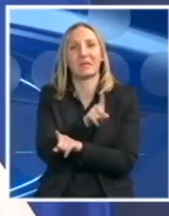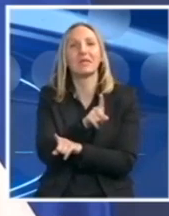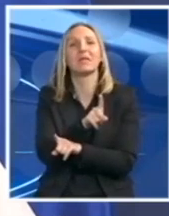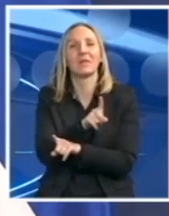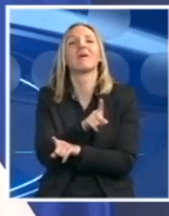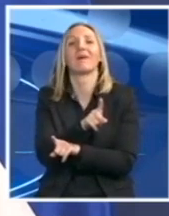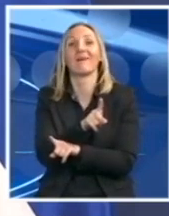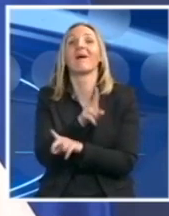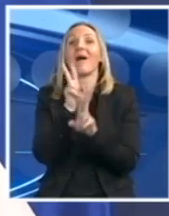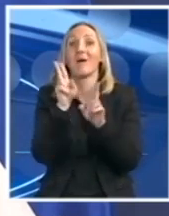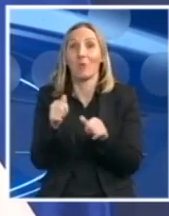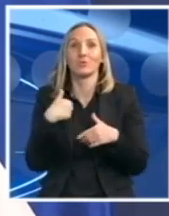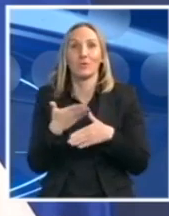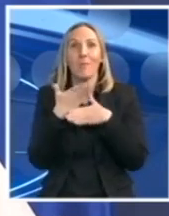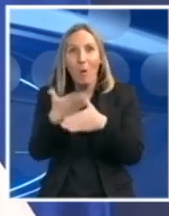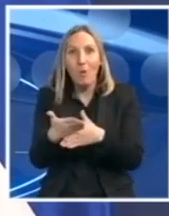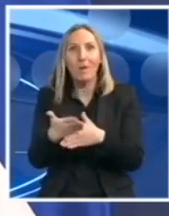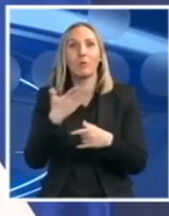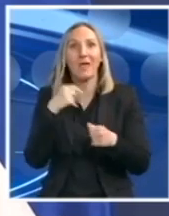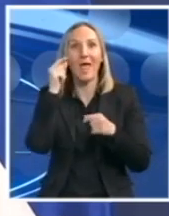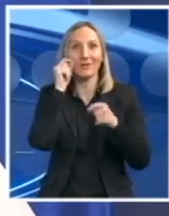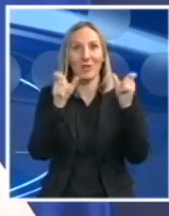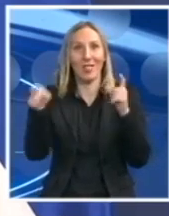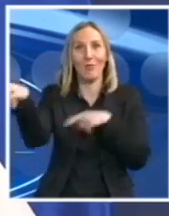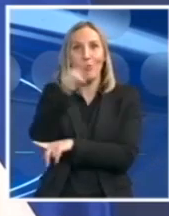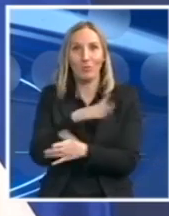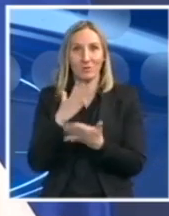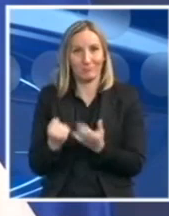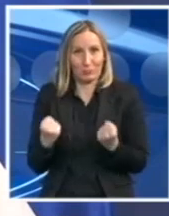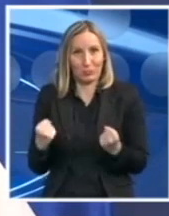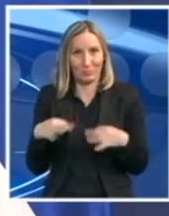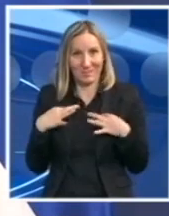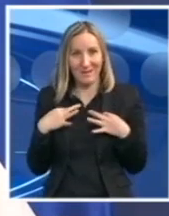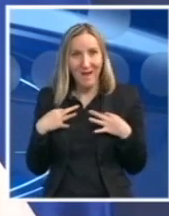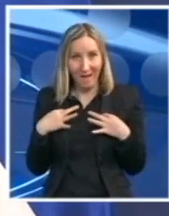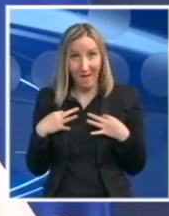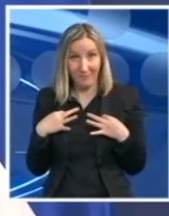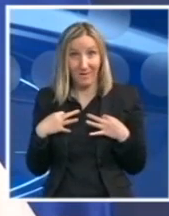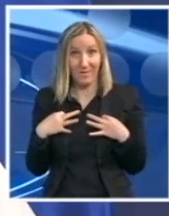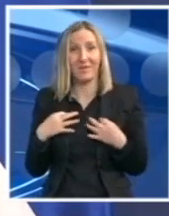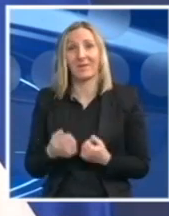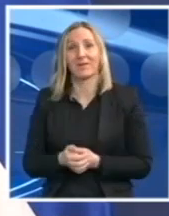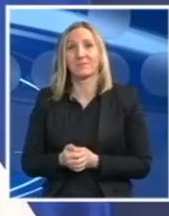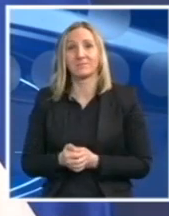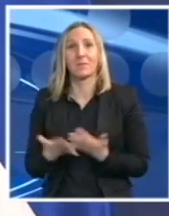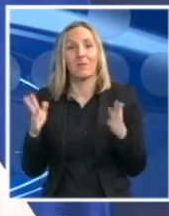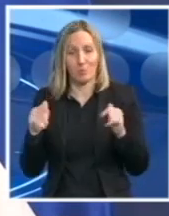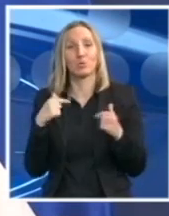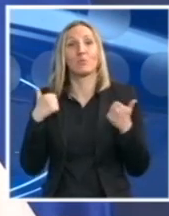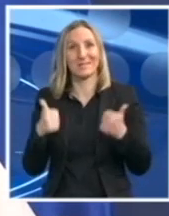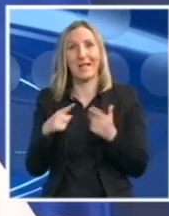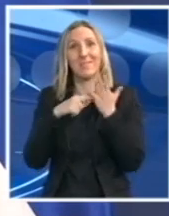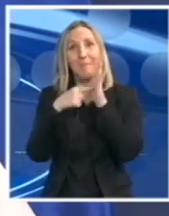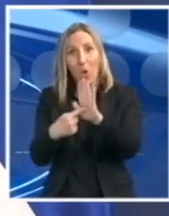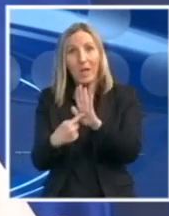našem zdravlju populacije kada je u pitanju ova infektivna bolest i nekako da pokažemo, evo,